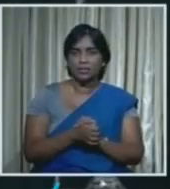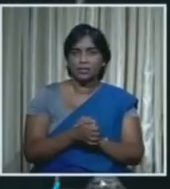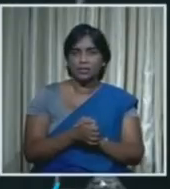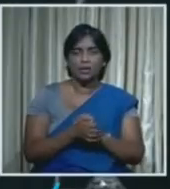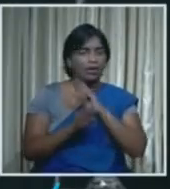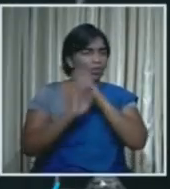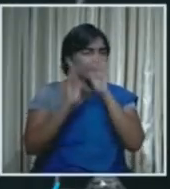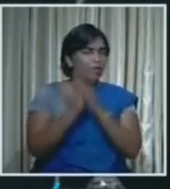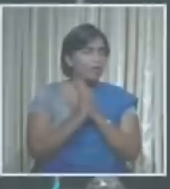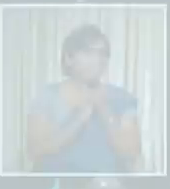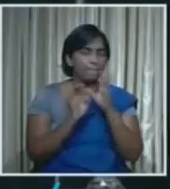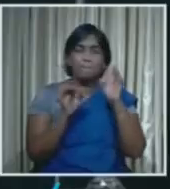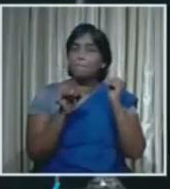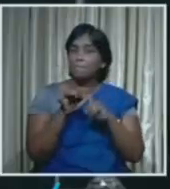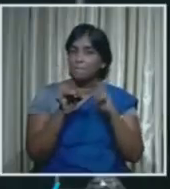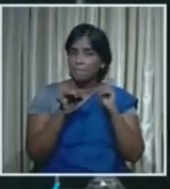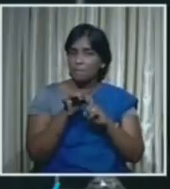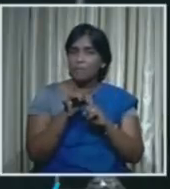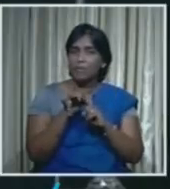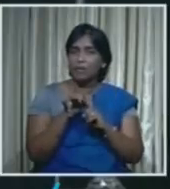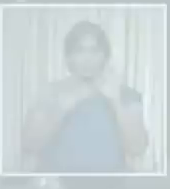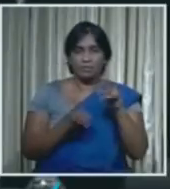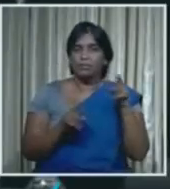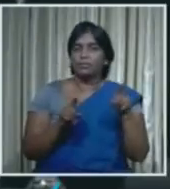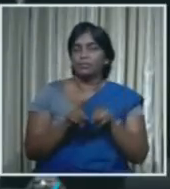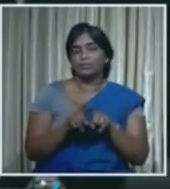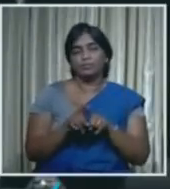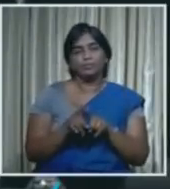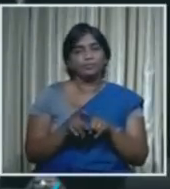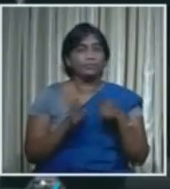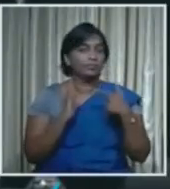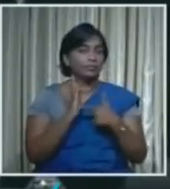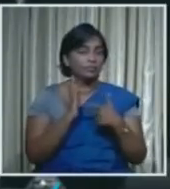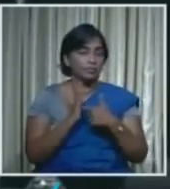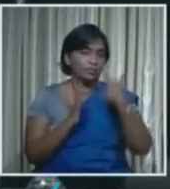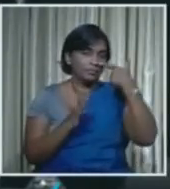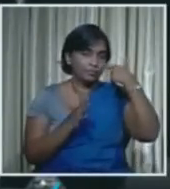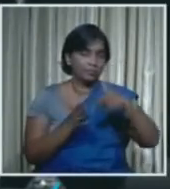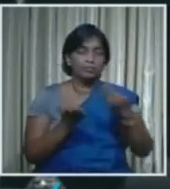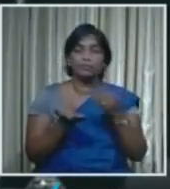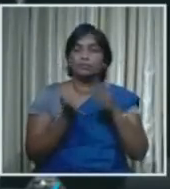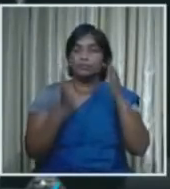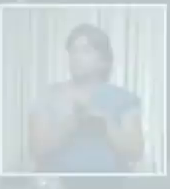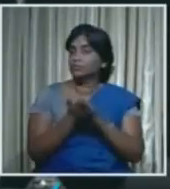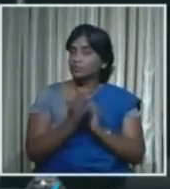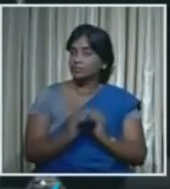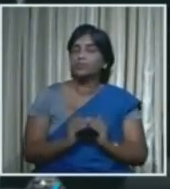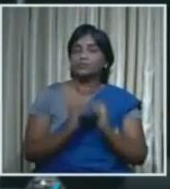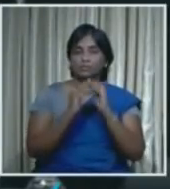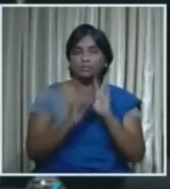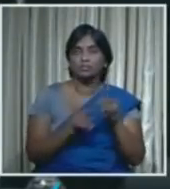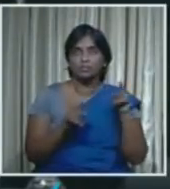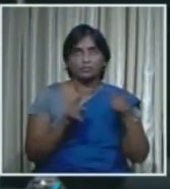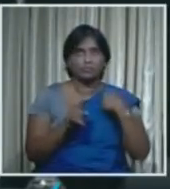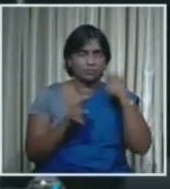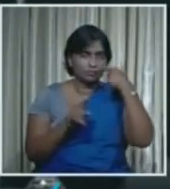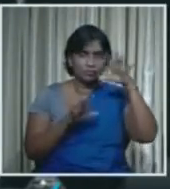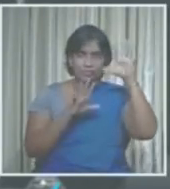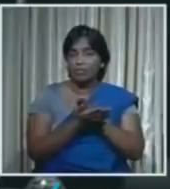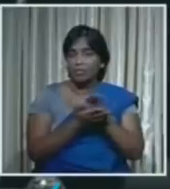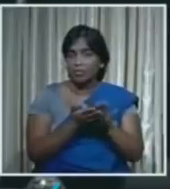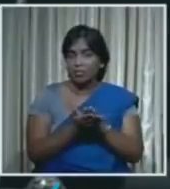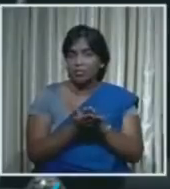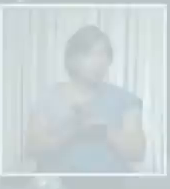සාර්ව ආර්ථික ප්‍රශ්න වලට ශුද්ධ ආර්ථික විසඳුම් නැහැ ත්‍රිකුණවලේ තෙල් ටැංක අපට ප්‍රතිසංස්කරණය හා සංවර්ධනය කිරීම මේ තෙල් ගෙන්න ගන්න සල්ලි නැති